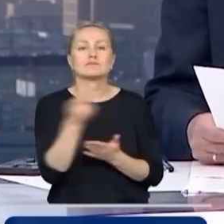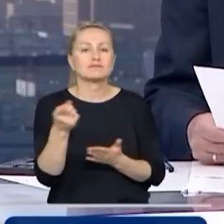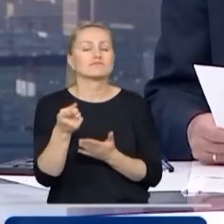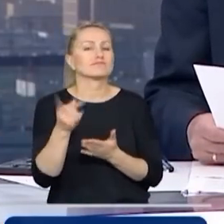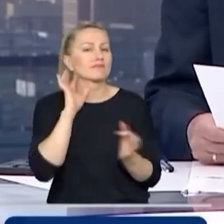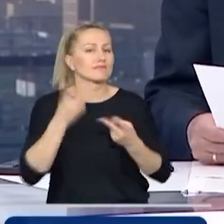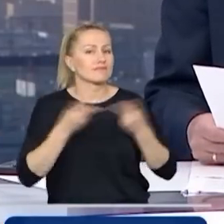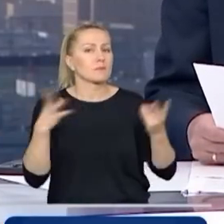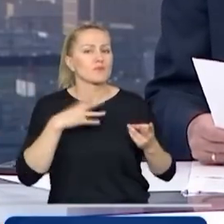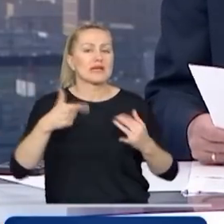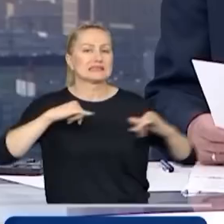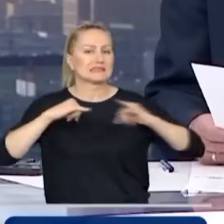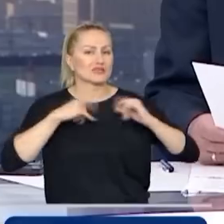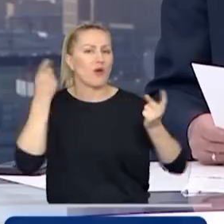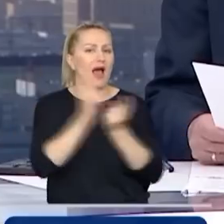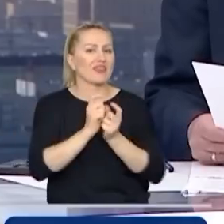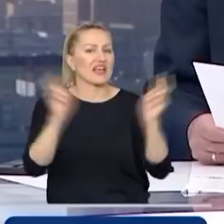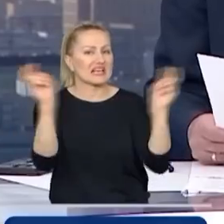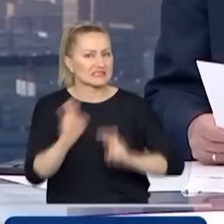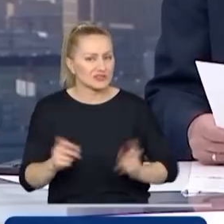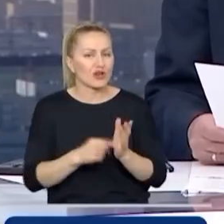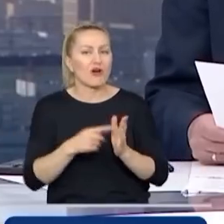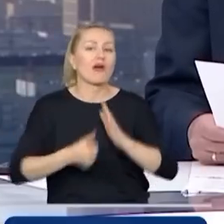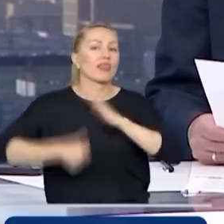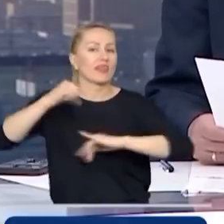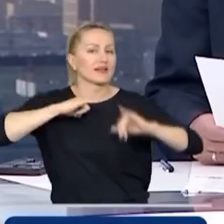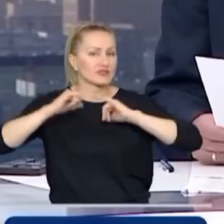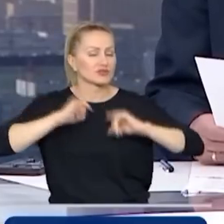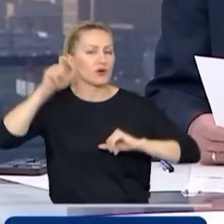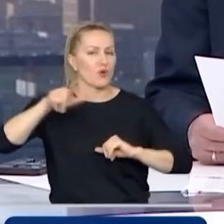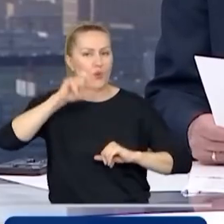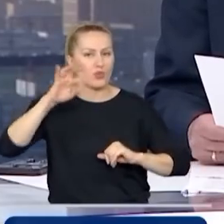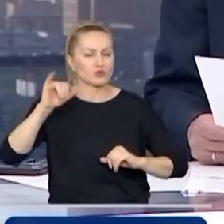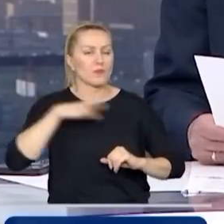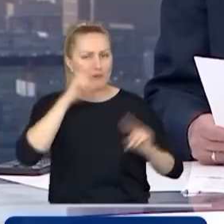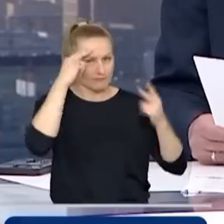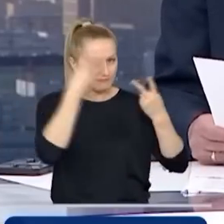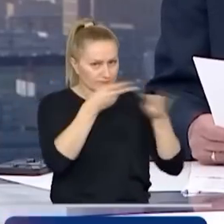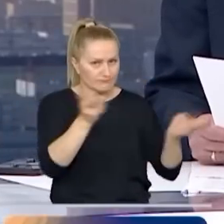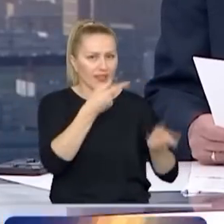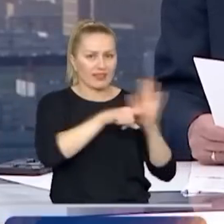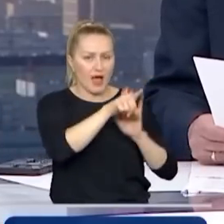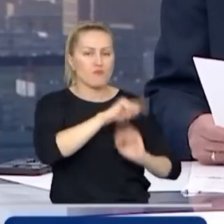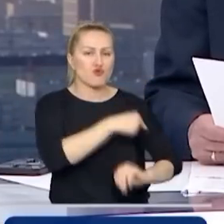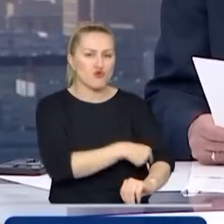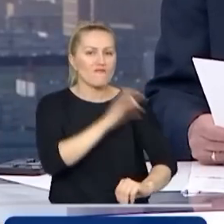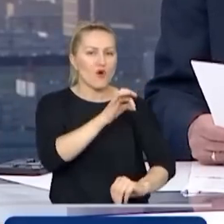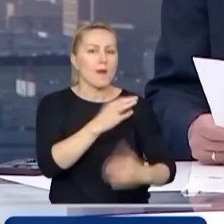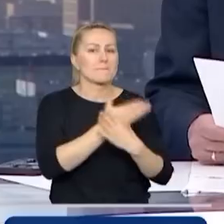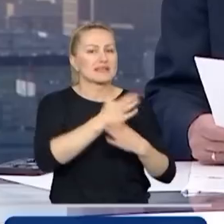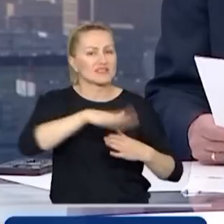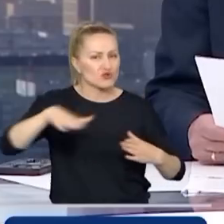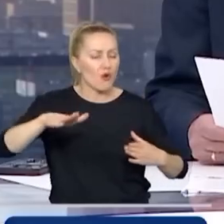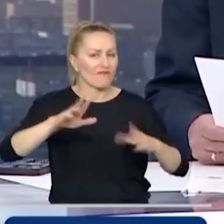Zarząd Antykryzysowy na czele z ambasadorem Pawłem Łatuszką przekazał w Hadze prokuratorowi Międzynarodowego Trybunału Karnego